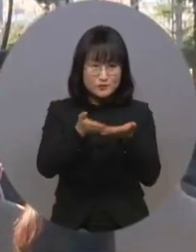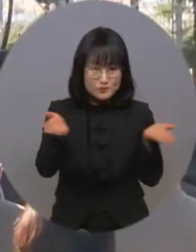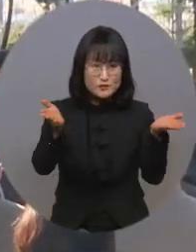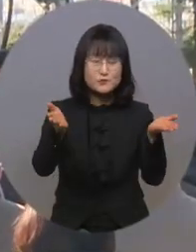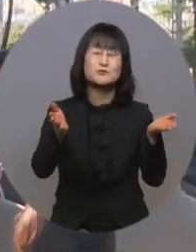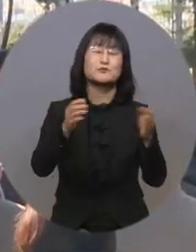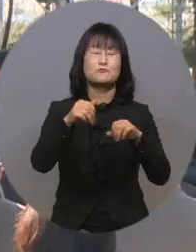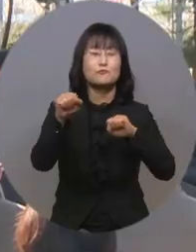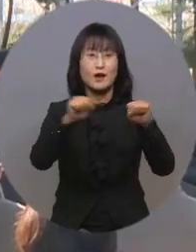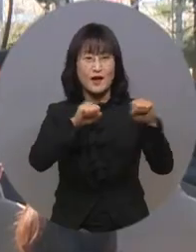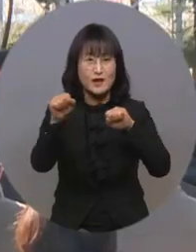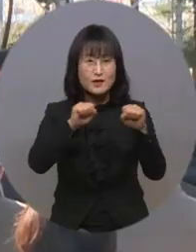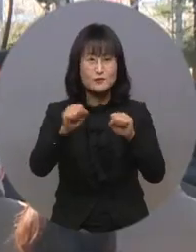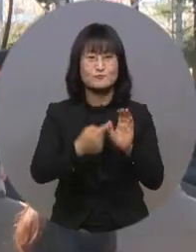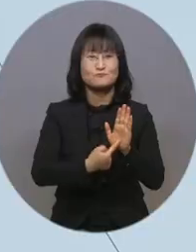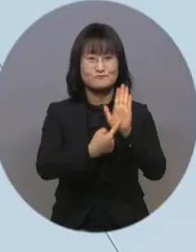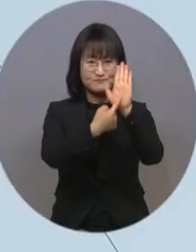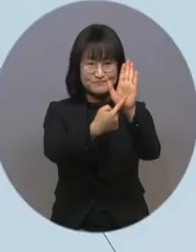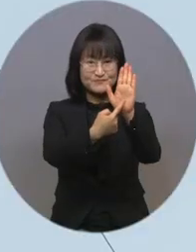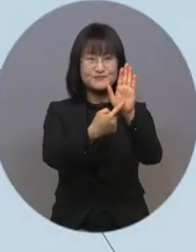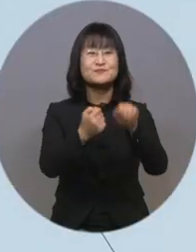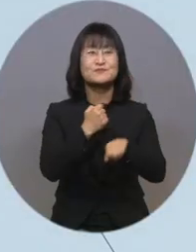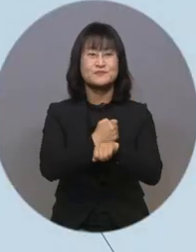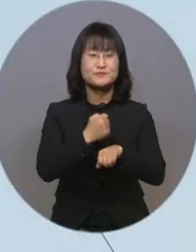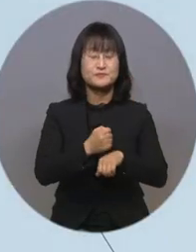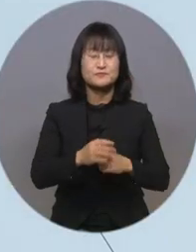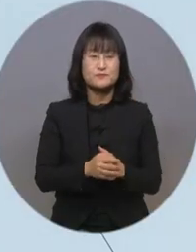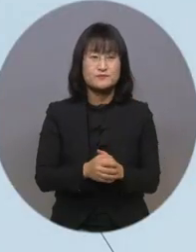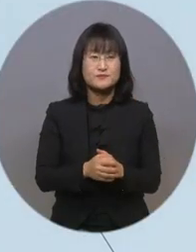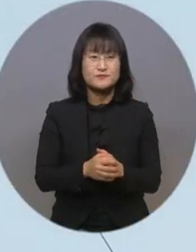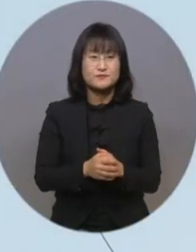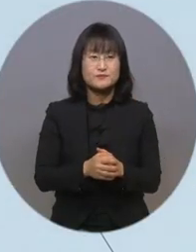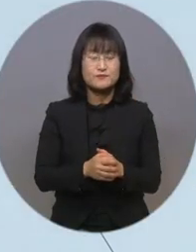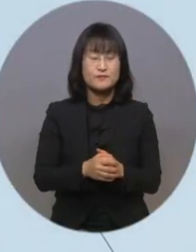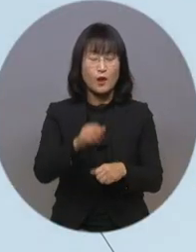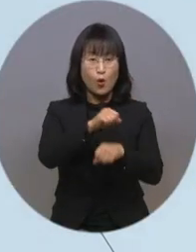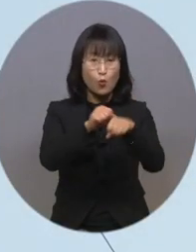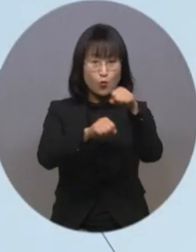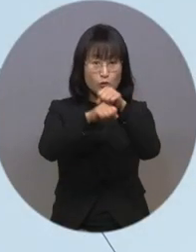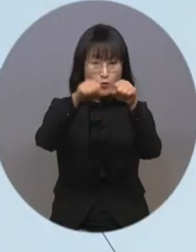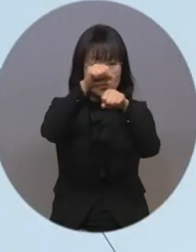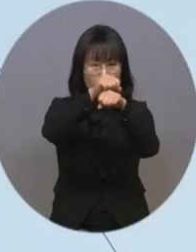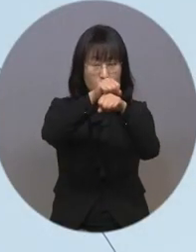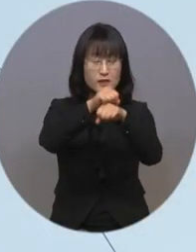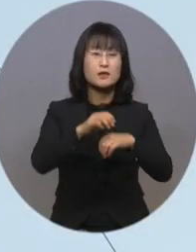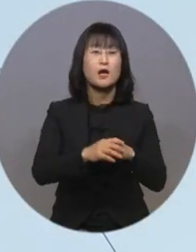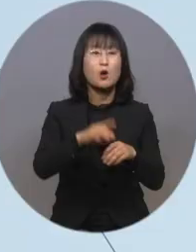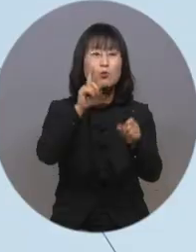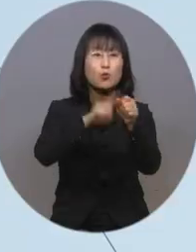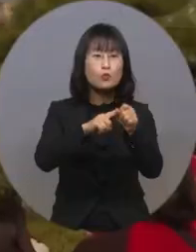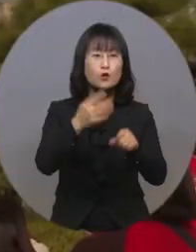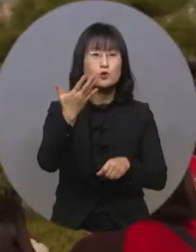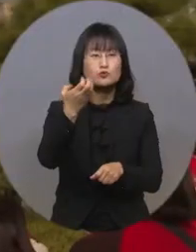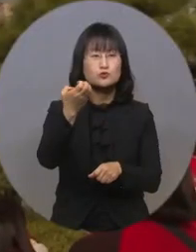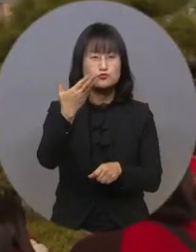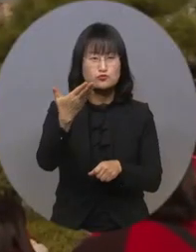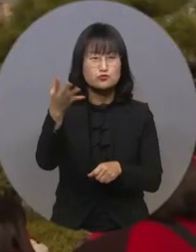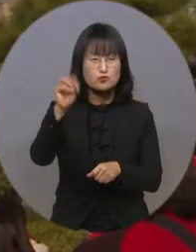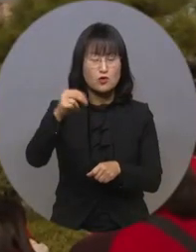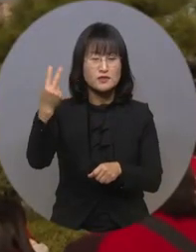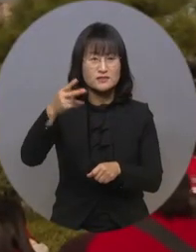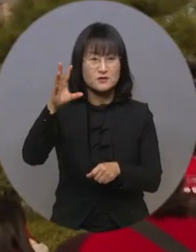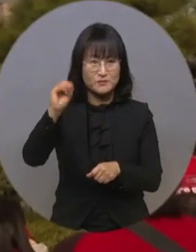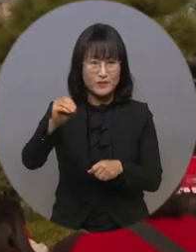온도탑 제막식이 열렸습니다. 올해 전남 사랑의 온도탑 목표액은 99억 2천만 원으로 나눔